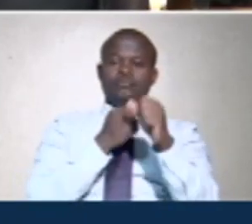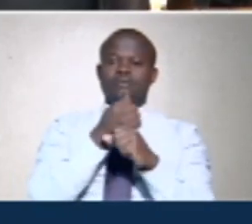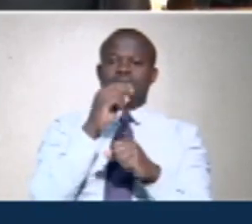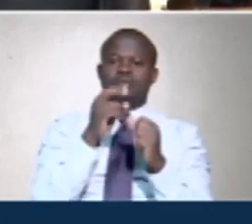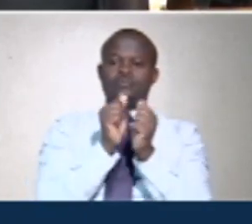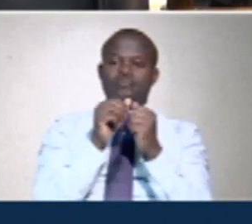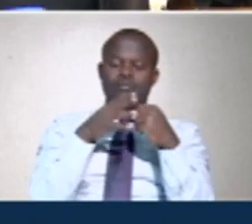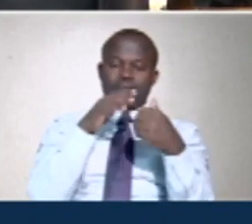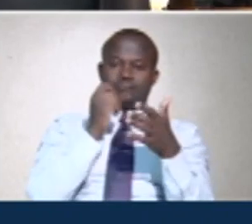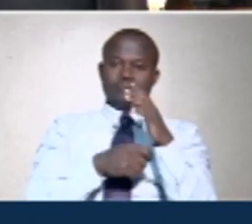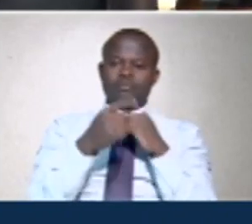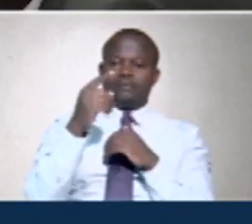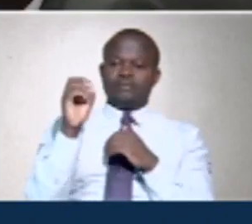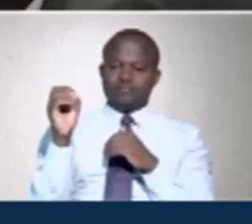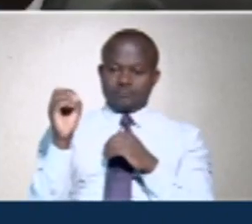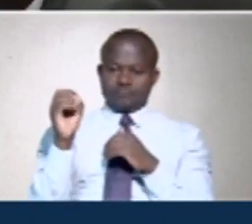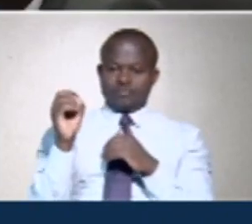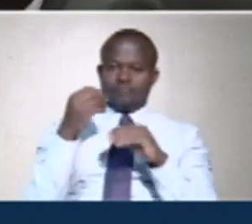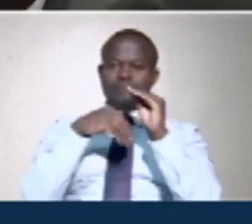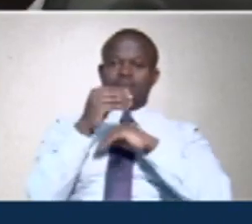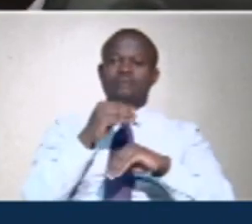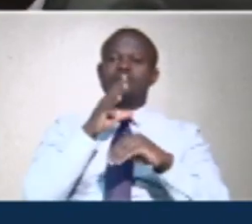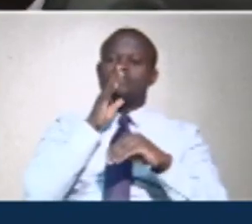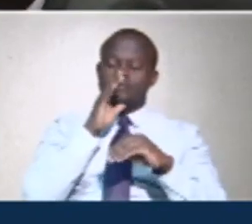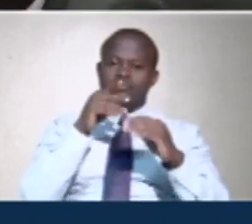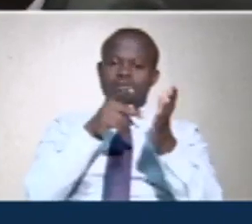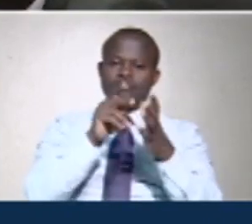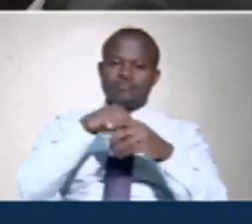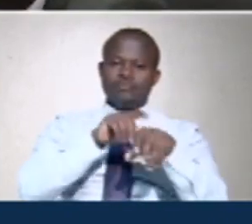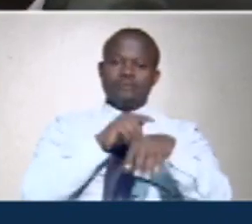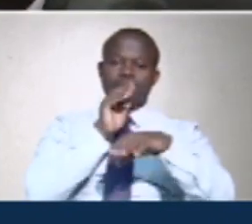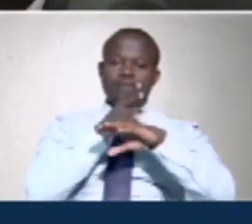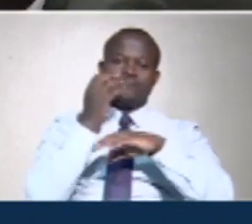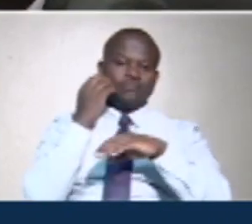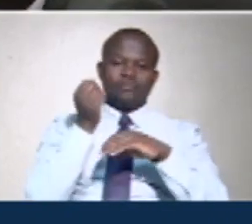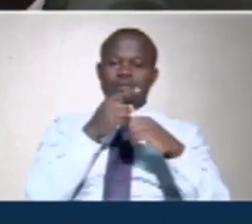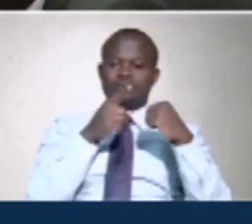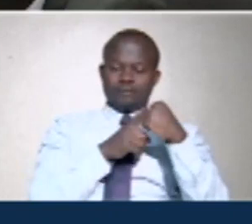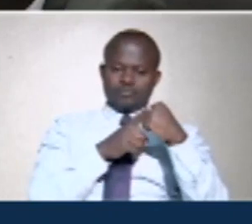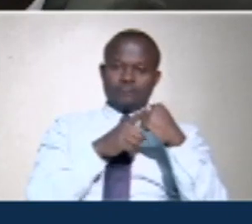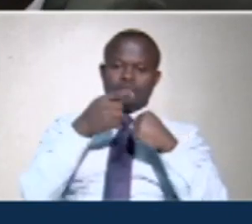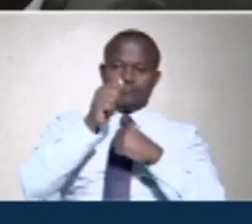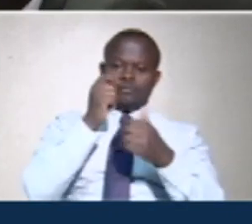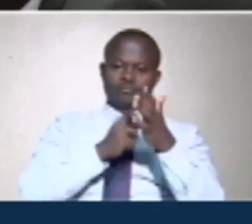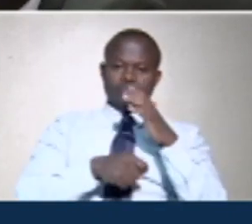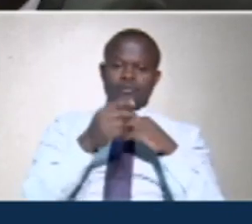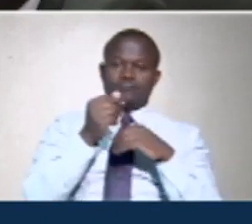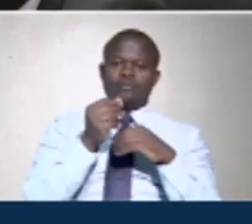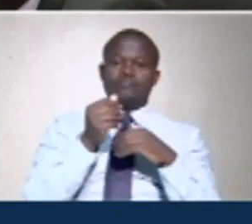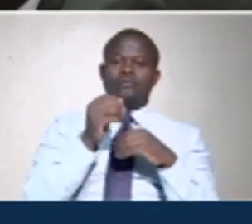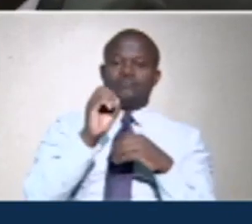2019 yakibwaga 100,000 umucuruzi uzajya utinda kwishyura mu gihe kitarenze amezi atandatu we azakibwa amande angana